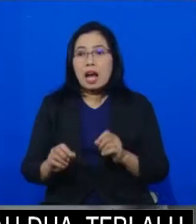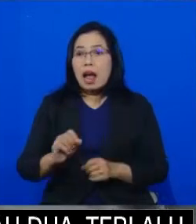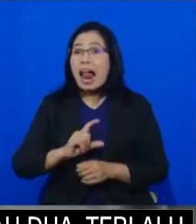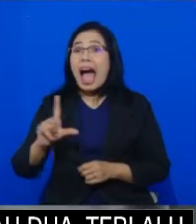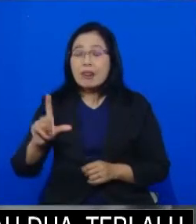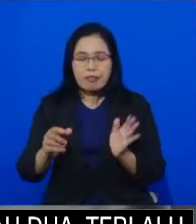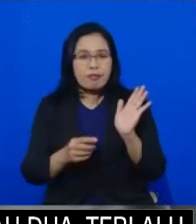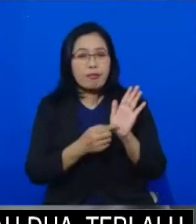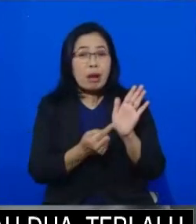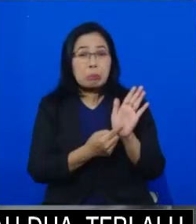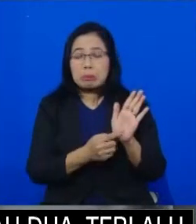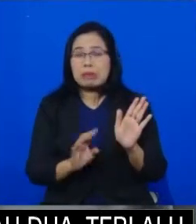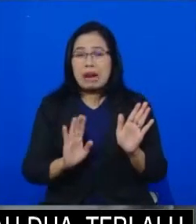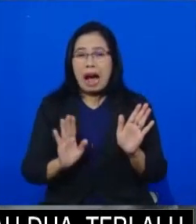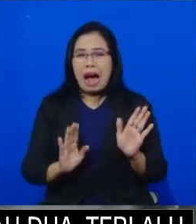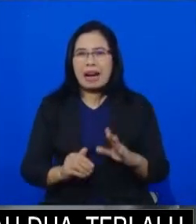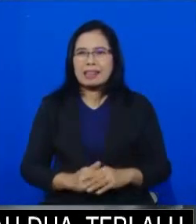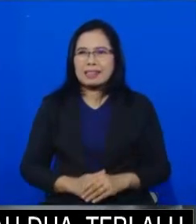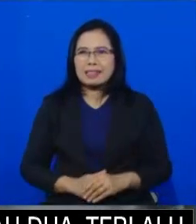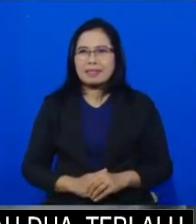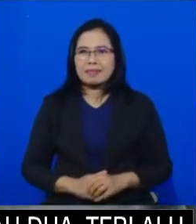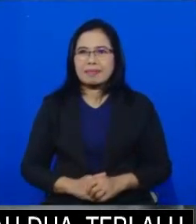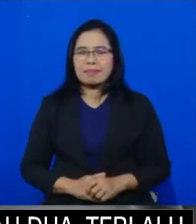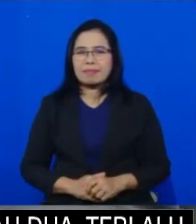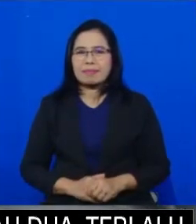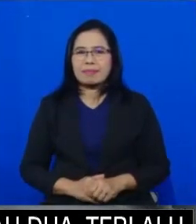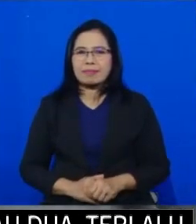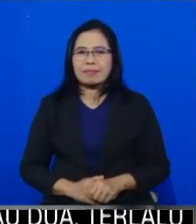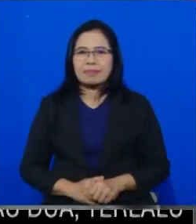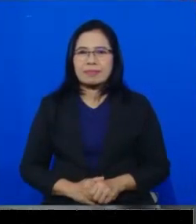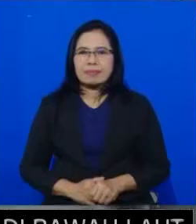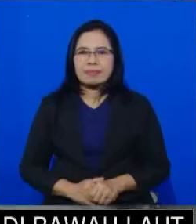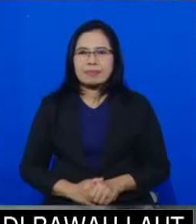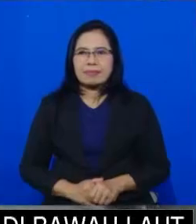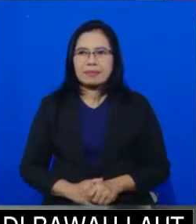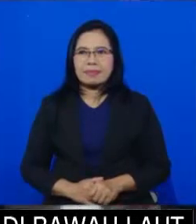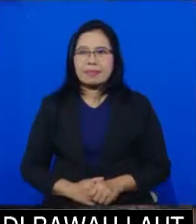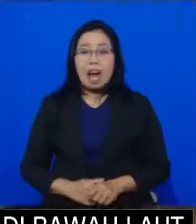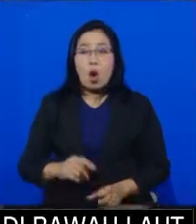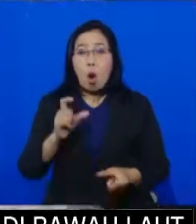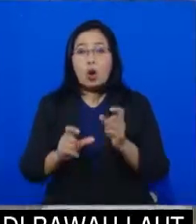tanya, belum tentu jadi. Kalau offline kita datang udah pasti kayak tadi ya langsung jadi gitu.